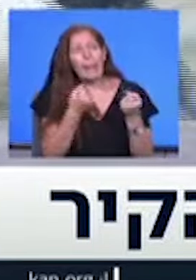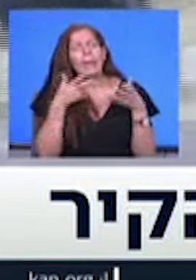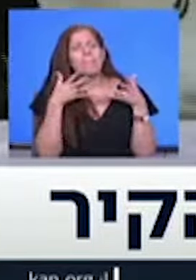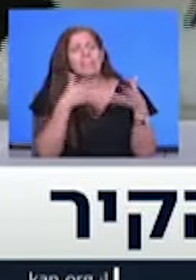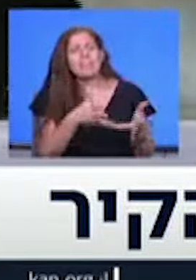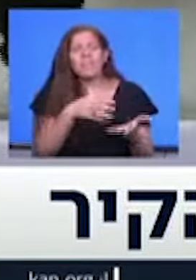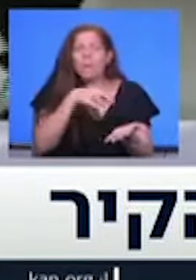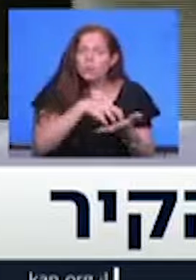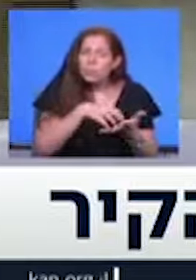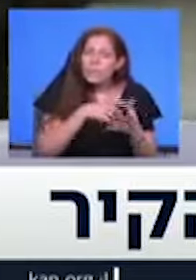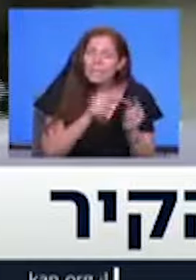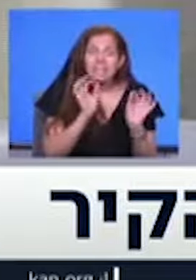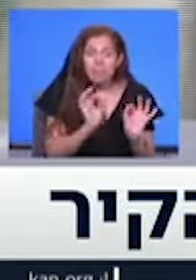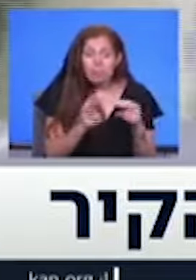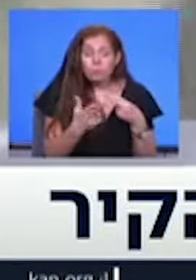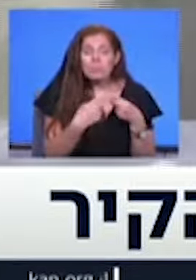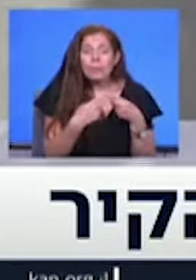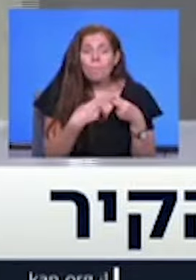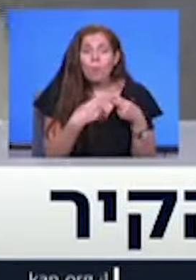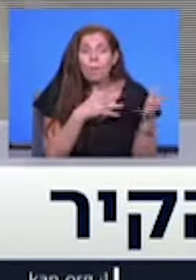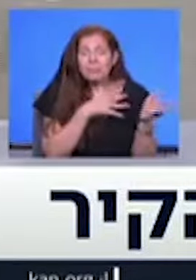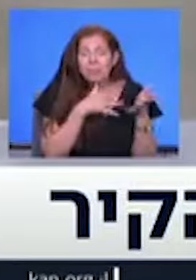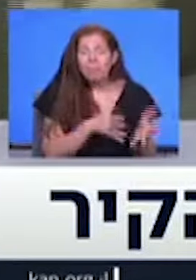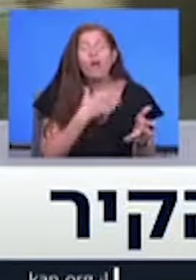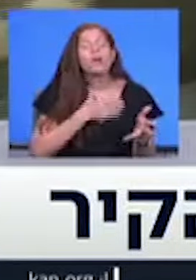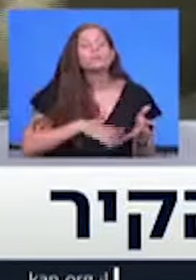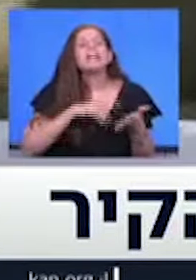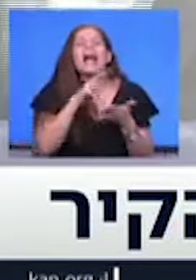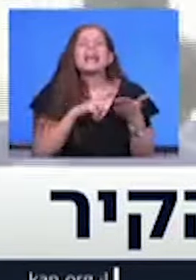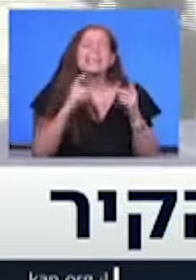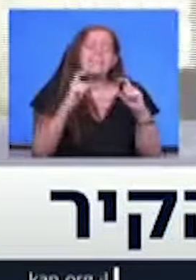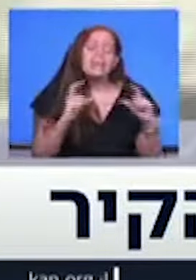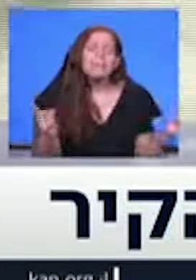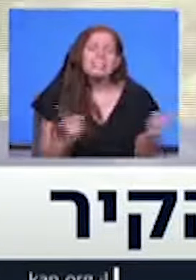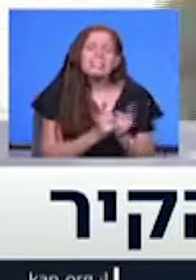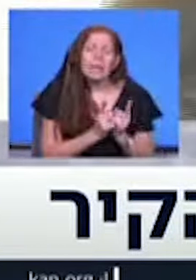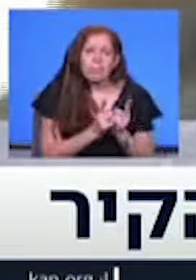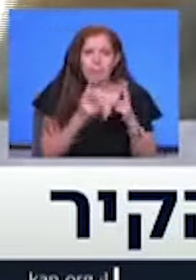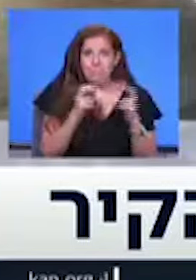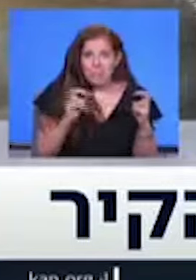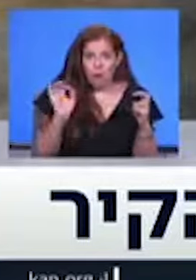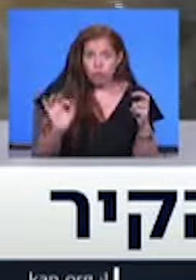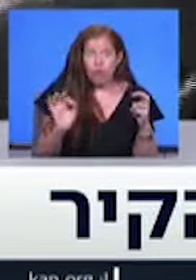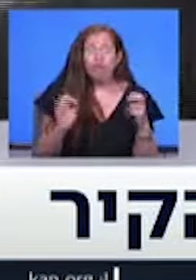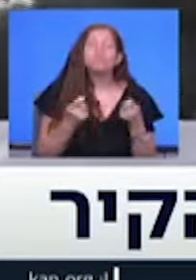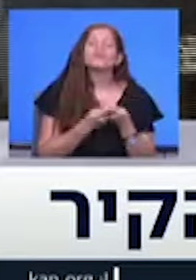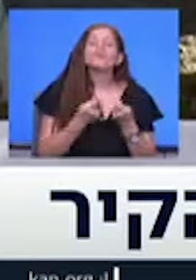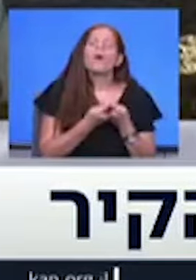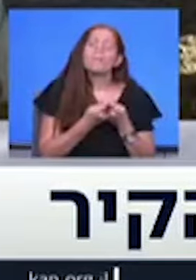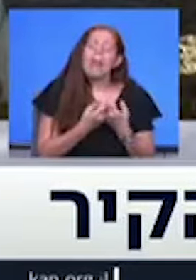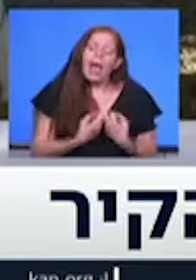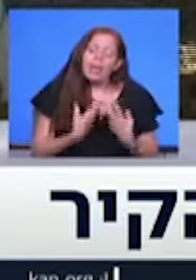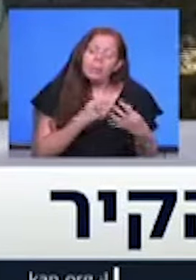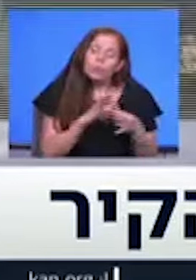עזה, ממש בסמוך למתקפה. אני רוצה להקריא קטעים קצרים מתוך המחקר שלך, שנוגעים להתבטאויות של